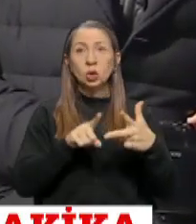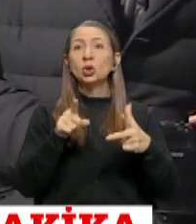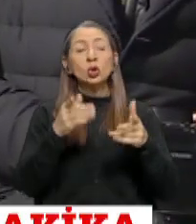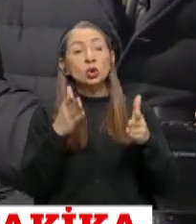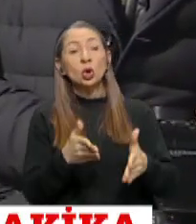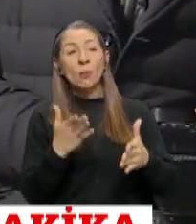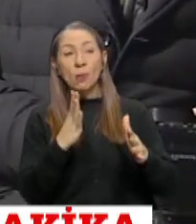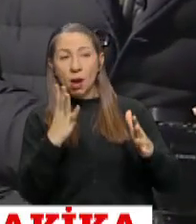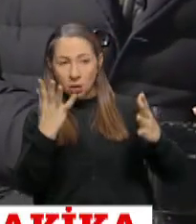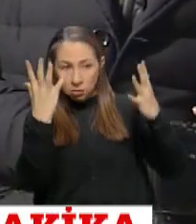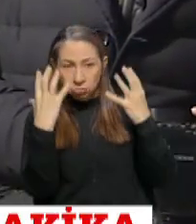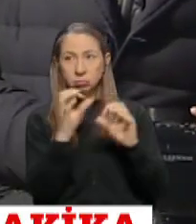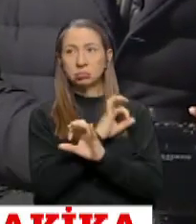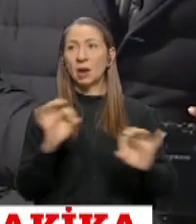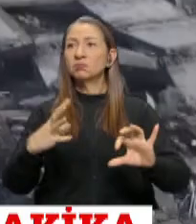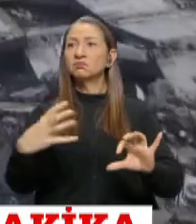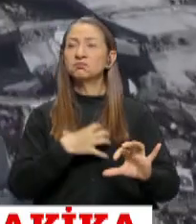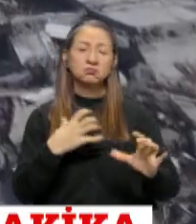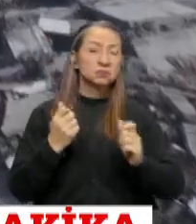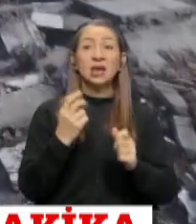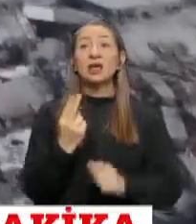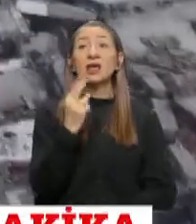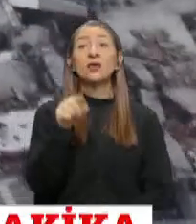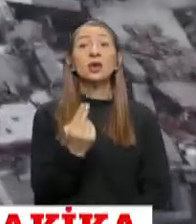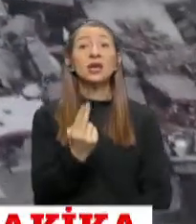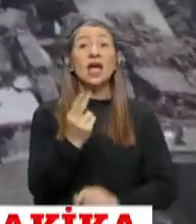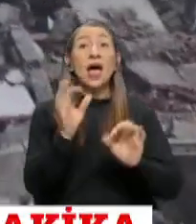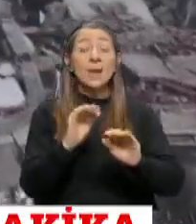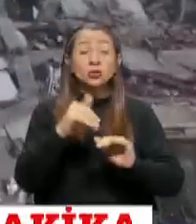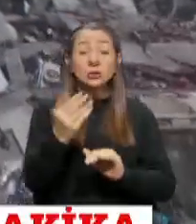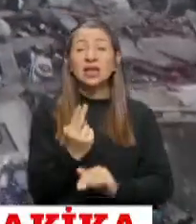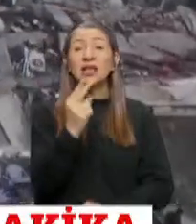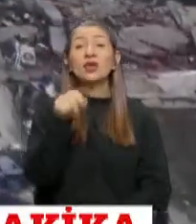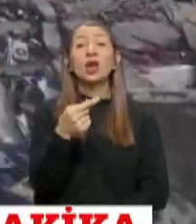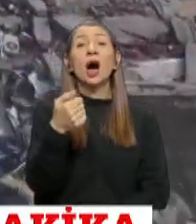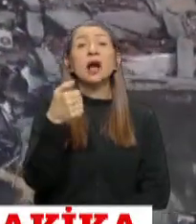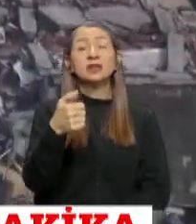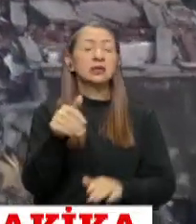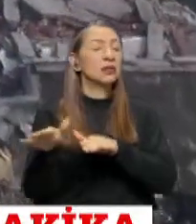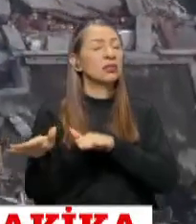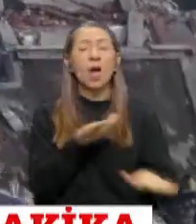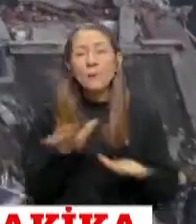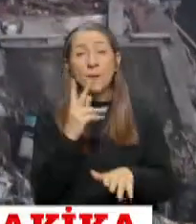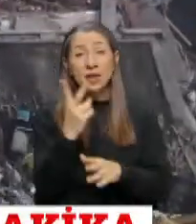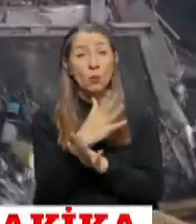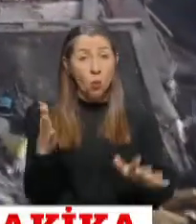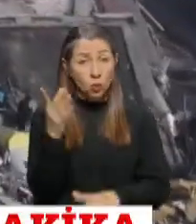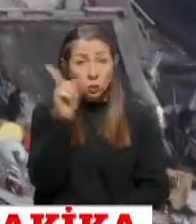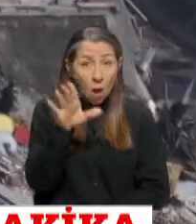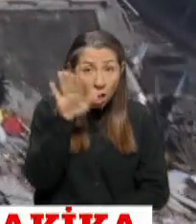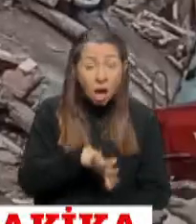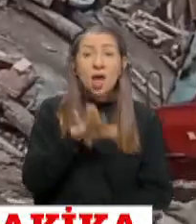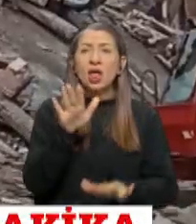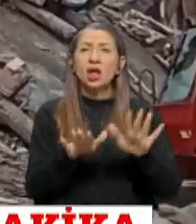duruma hakimiyet tesis edildi. 7,7 ve hemen sonrasındaki 7,6'lık iki büyük depremin